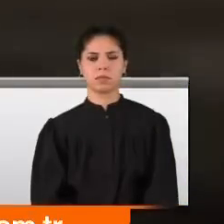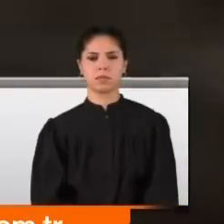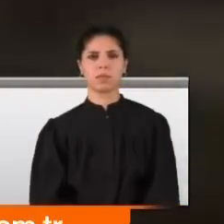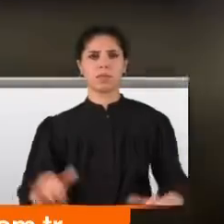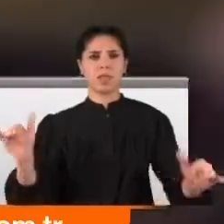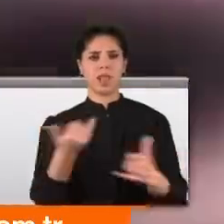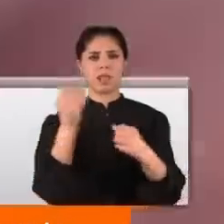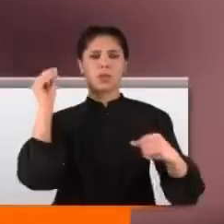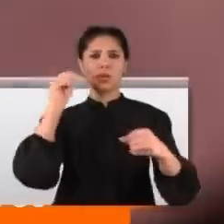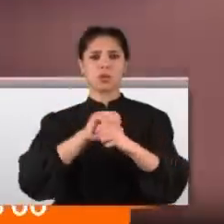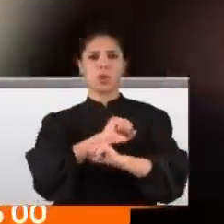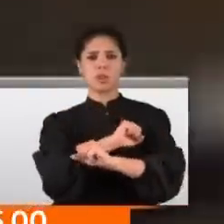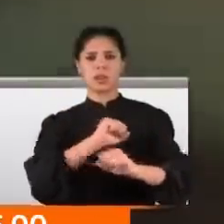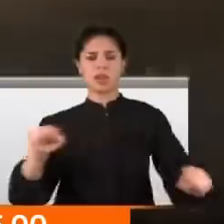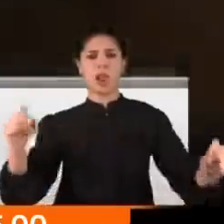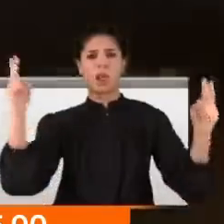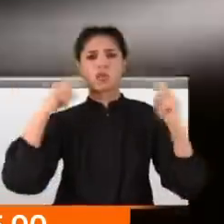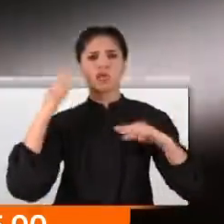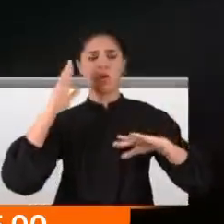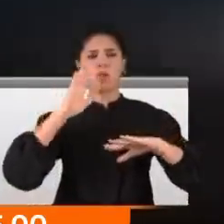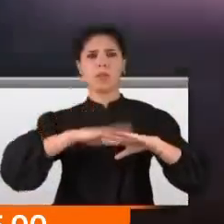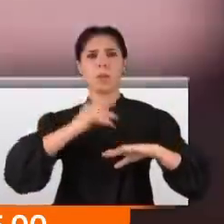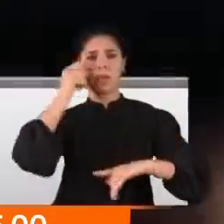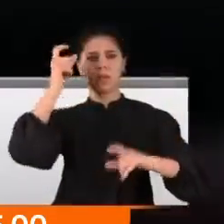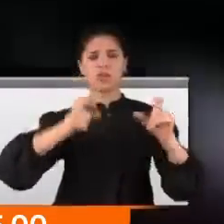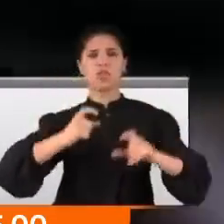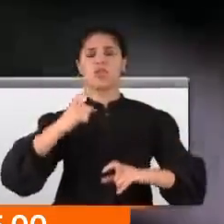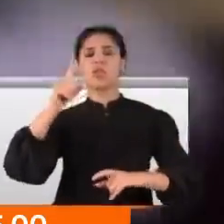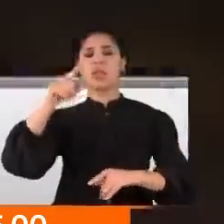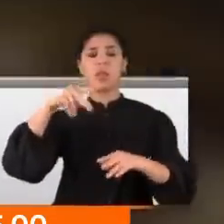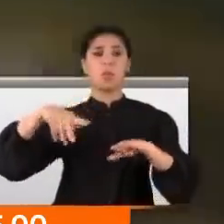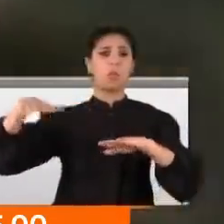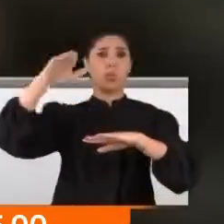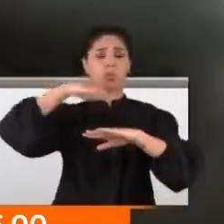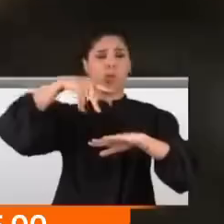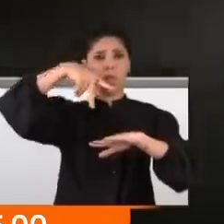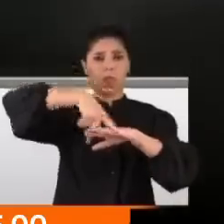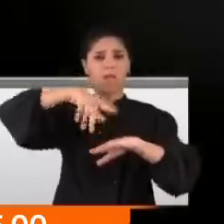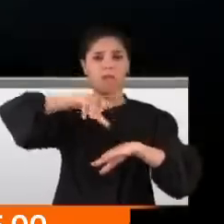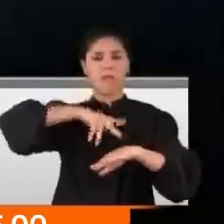Şenlik kanlı bitti, şov yapanların üzerinde olduğu vinç seyircilerin üzerine düştü.